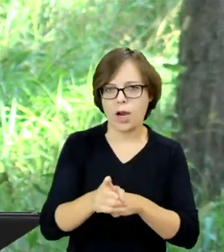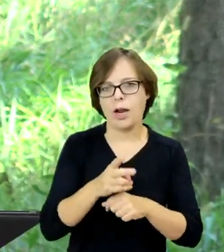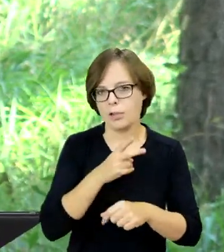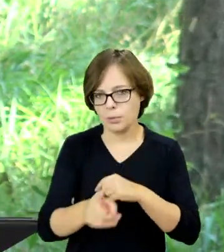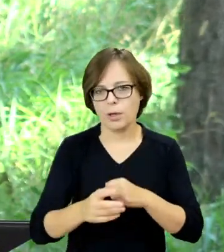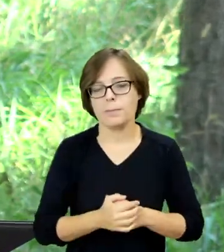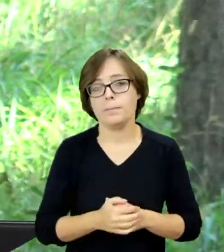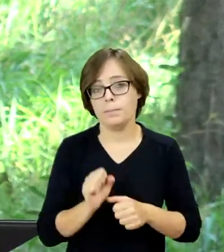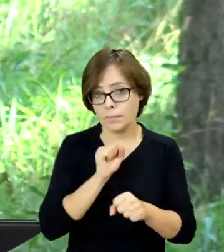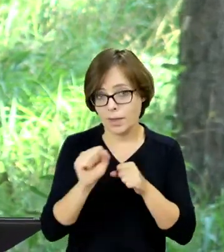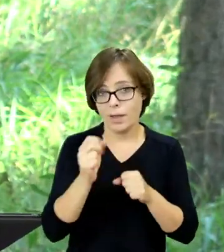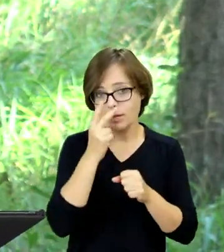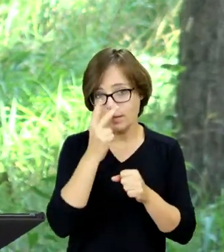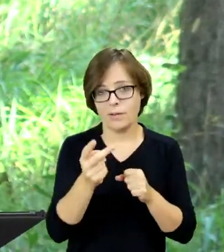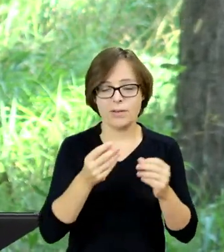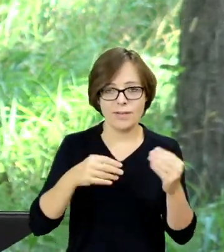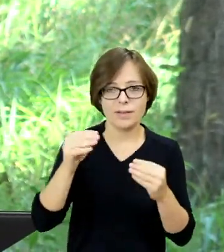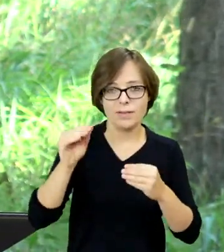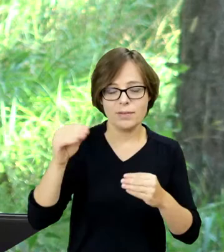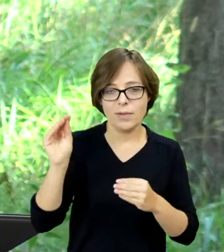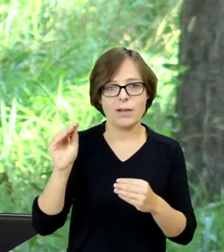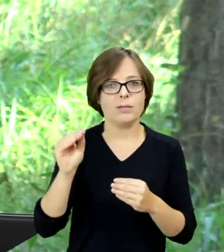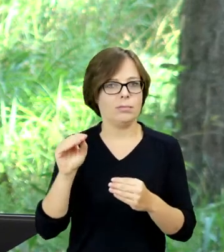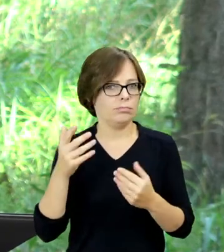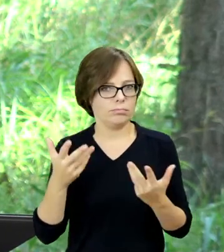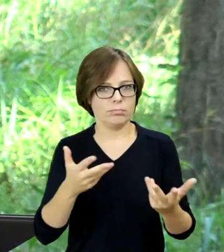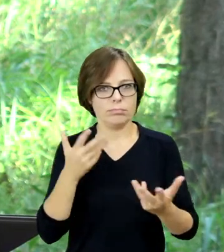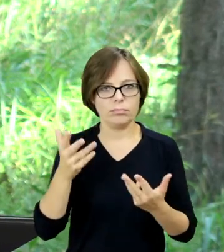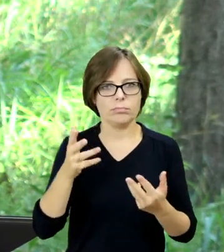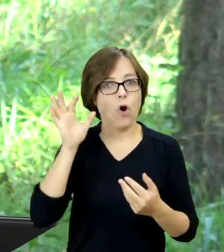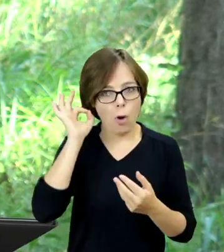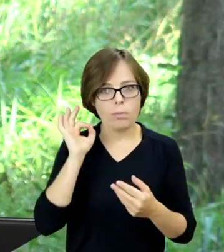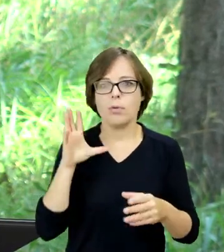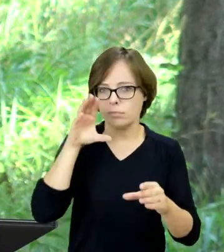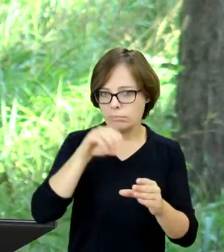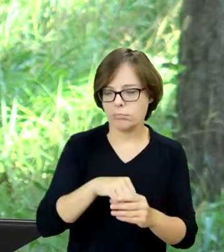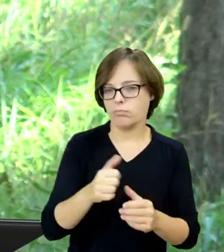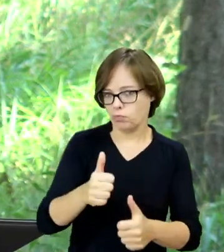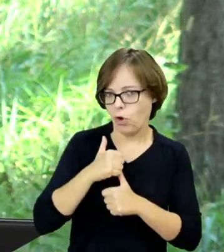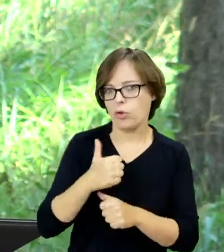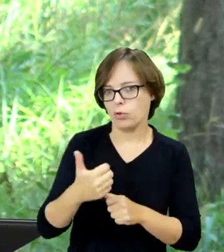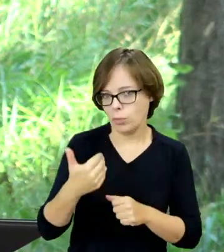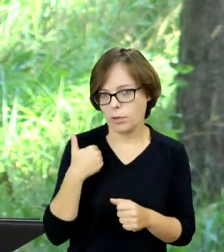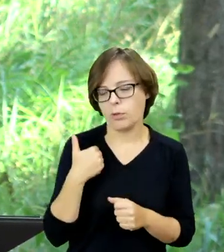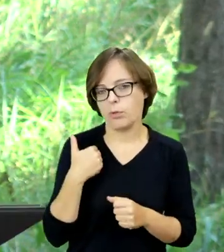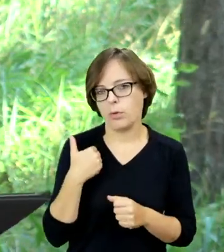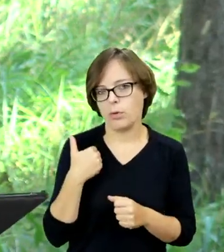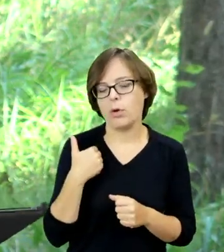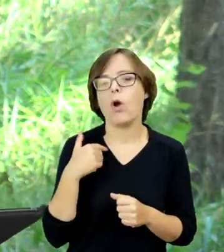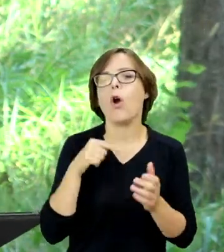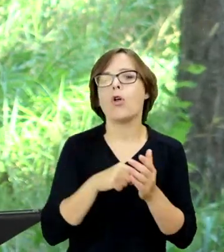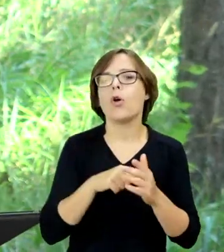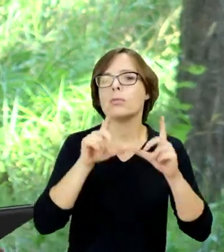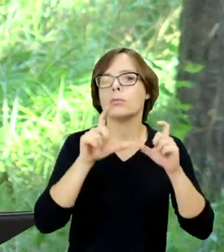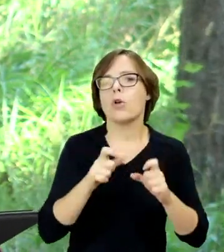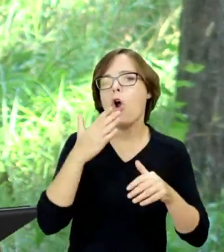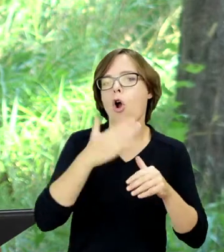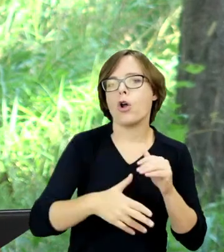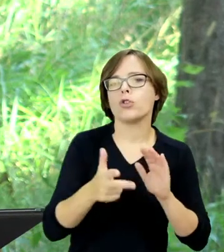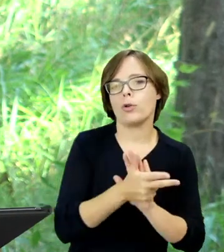ślady coraz liczniejsze zaangażowania militarnego kobiet od końca XVIII